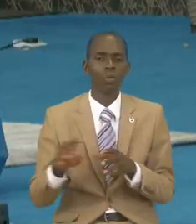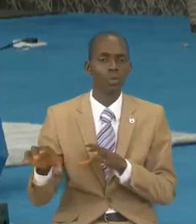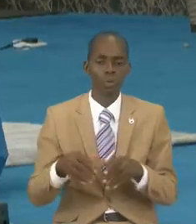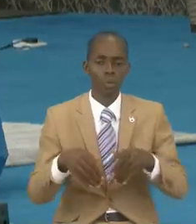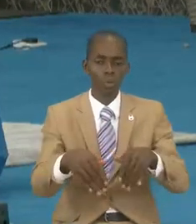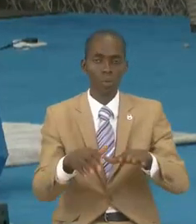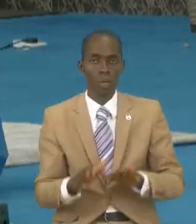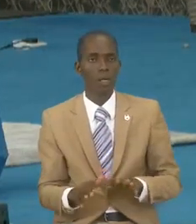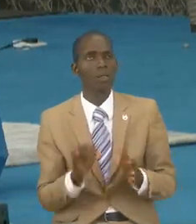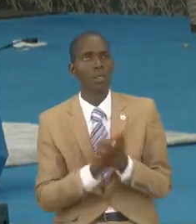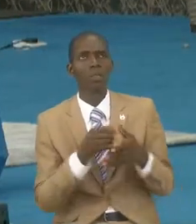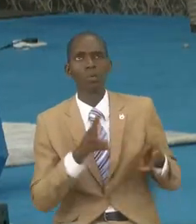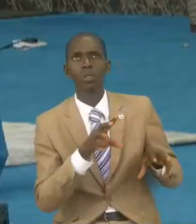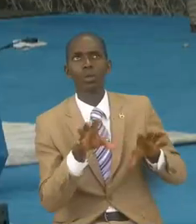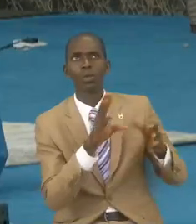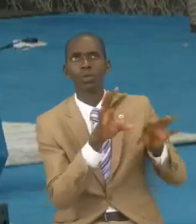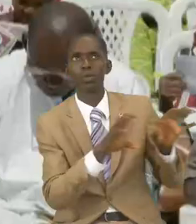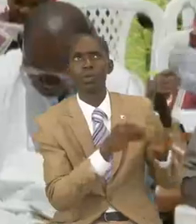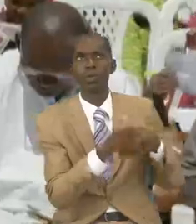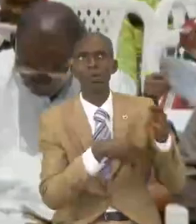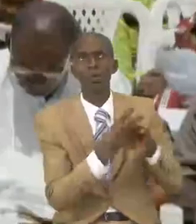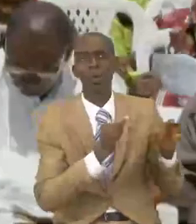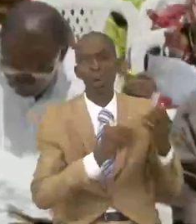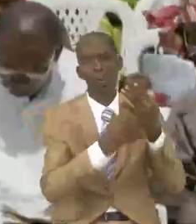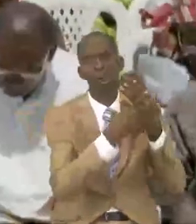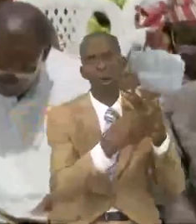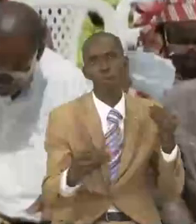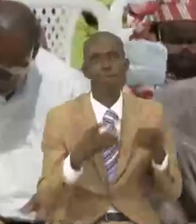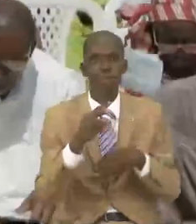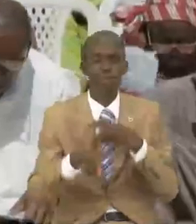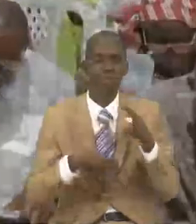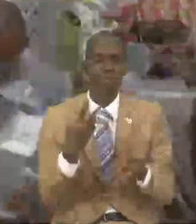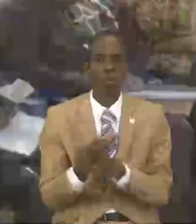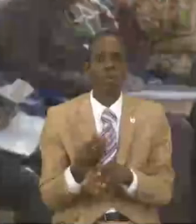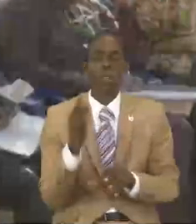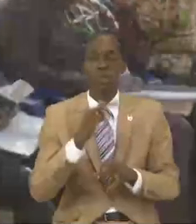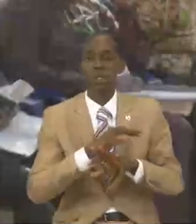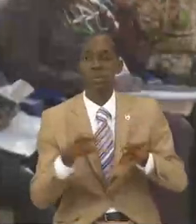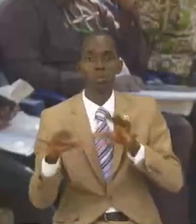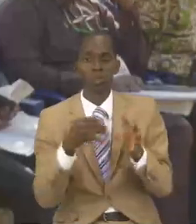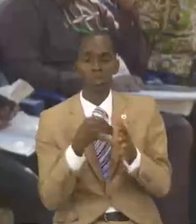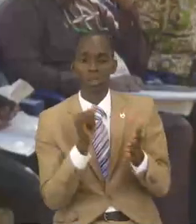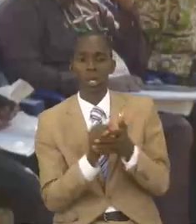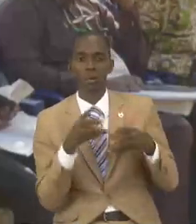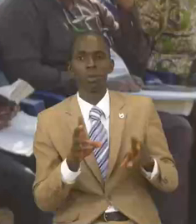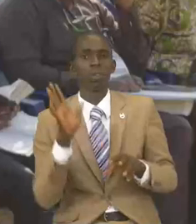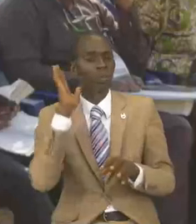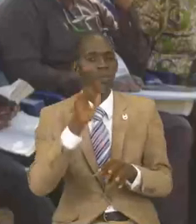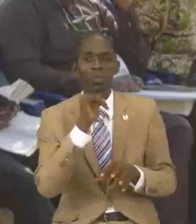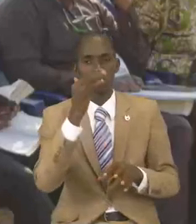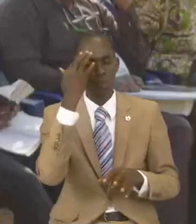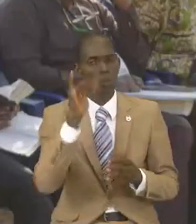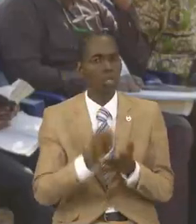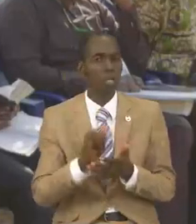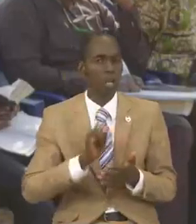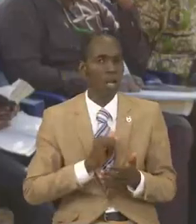cérémonie d'enterrement, les obsèques, comme ça ils font dans le monde. Si je ne fais pas ça comme ça, le monde ne saura pas que je suis